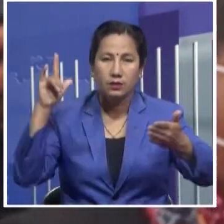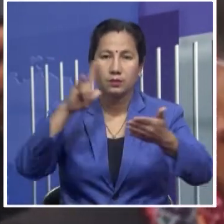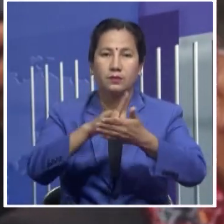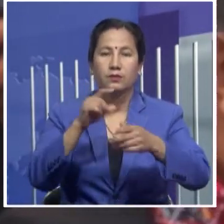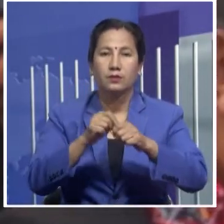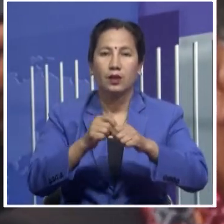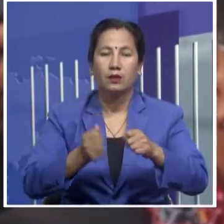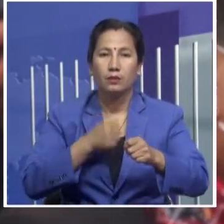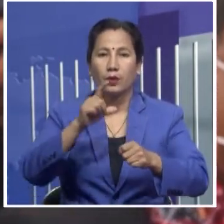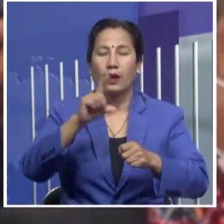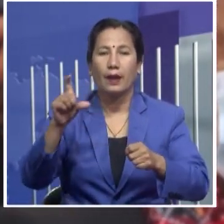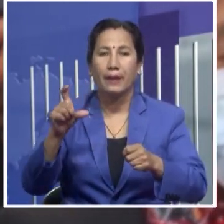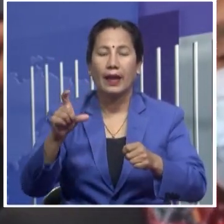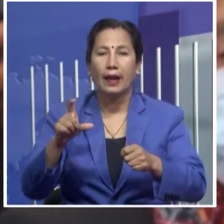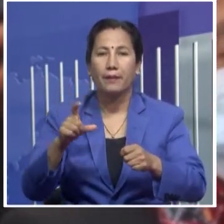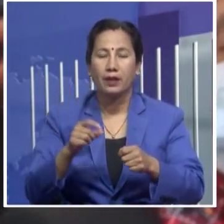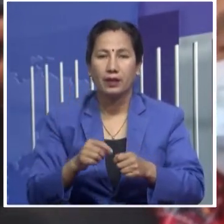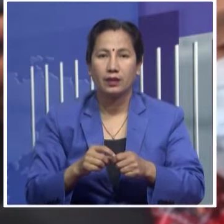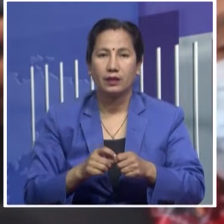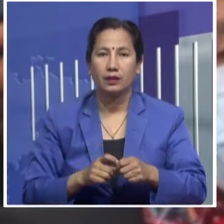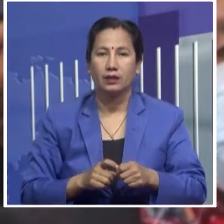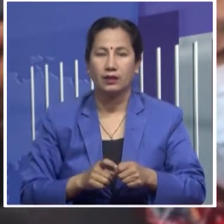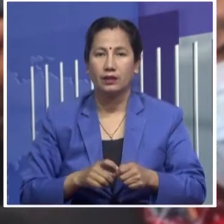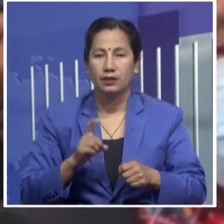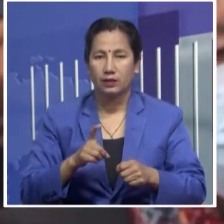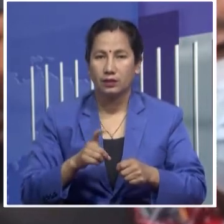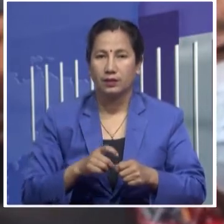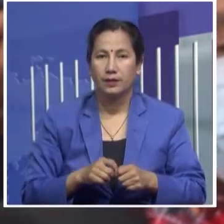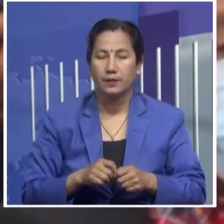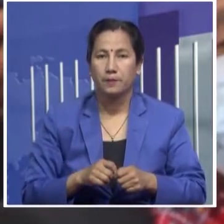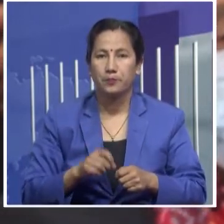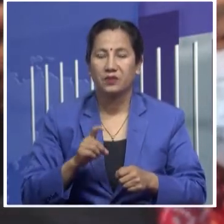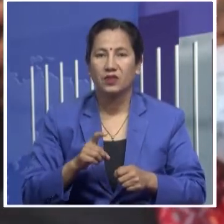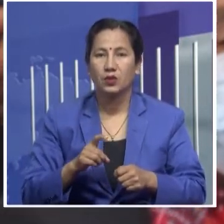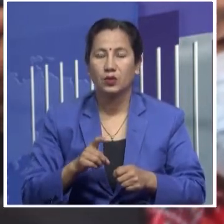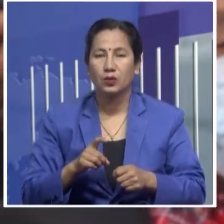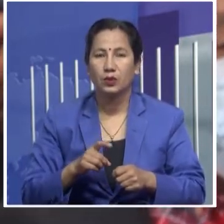हाम्रै नेपाल एयरलाइन्सको 330 हामी टेस्ट फ्लाइट गर्छौँ र त्यसपछि